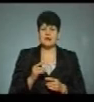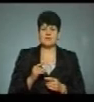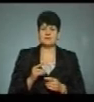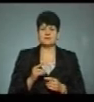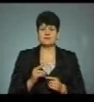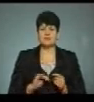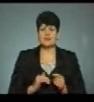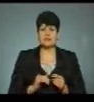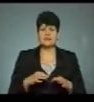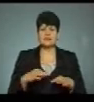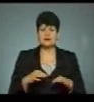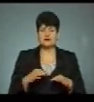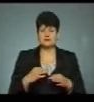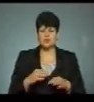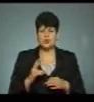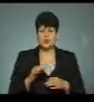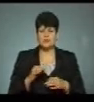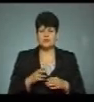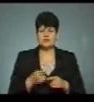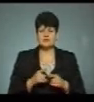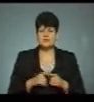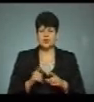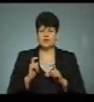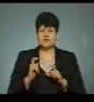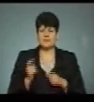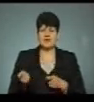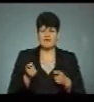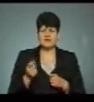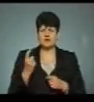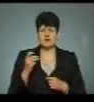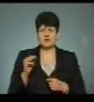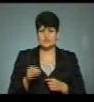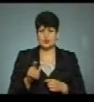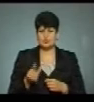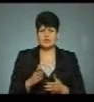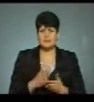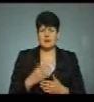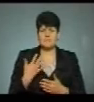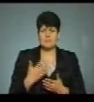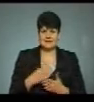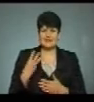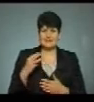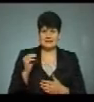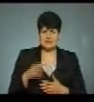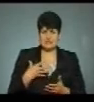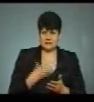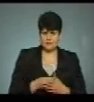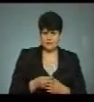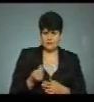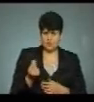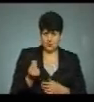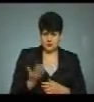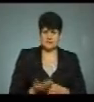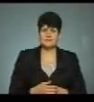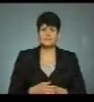транспорт. Комерційний транспорт сьогодні коштує перегрузові перевезення 100 тисяч. Тобто людина має мати 30 тисяч своїх коштів, вона хоче 30%